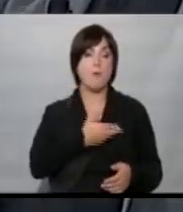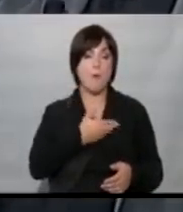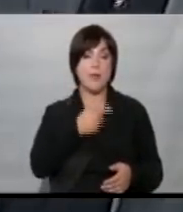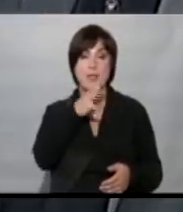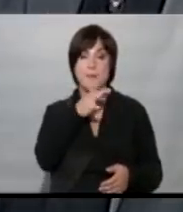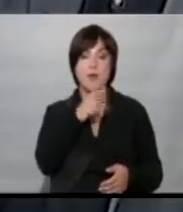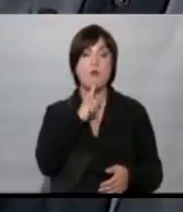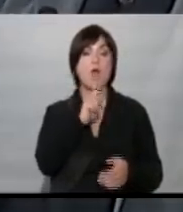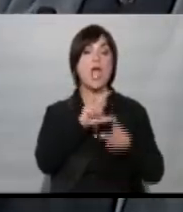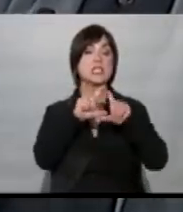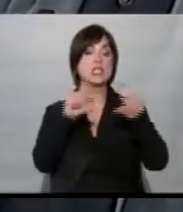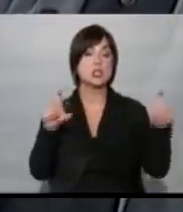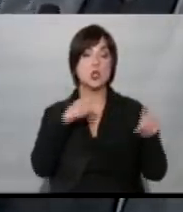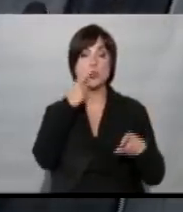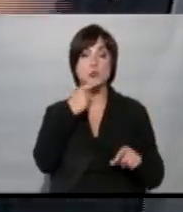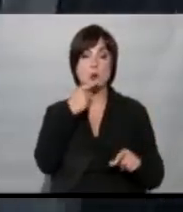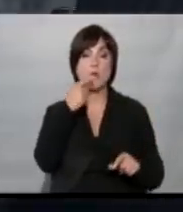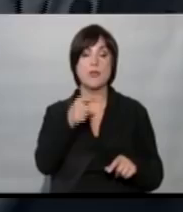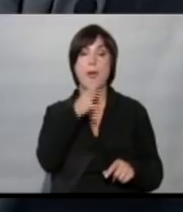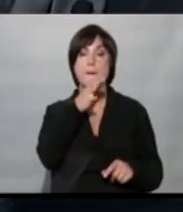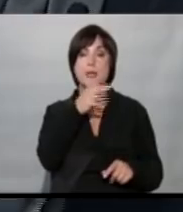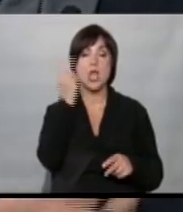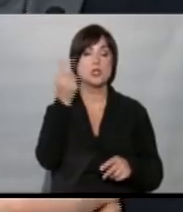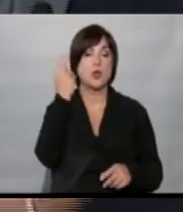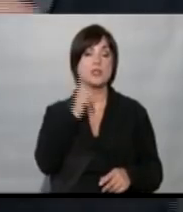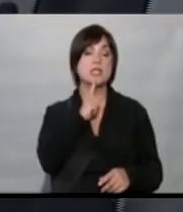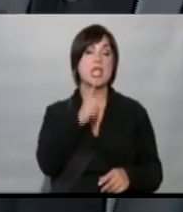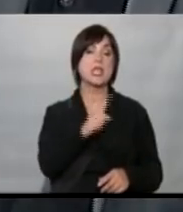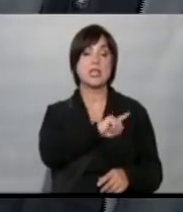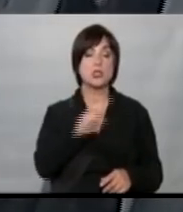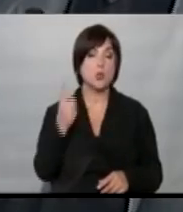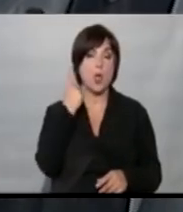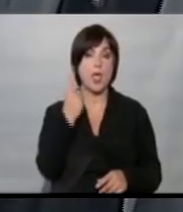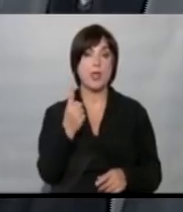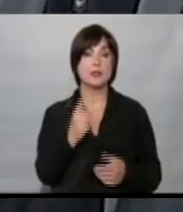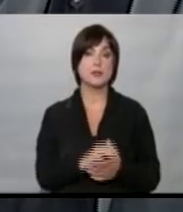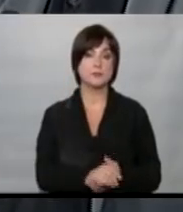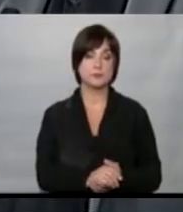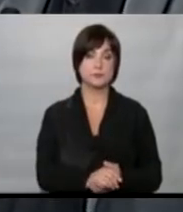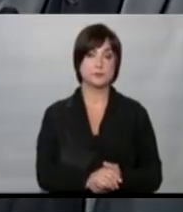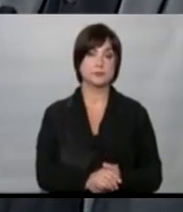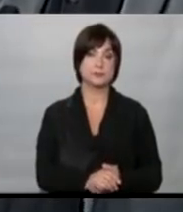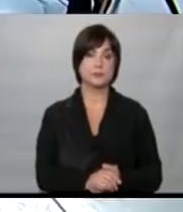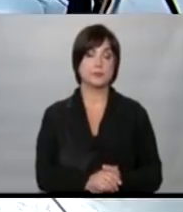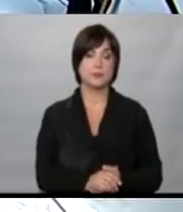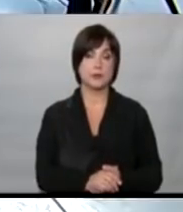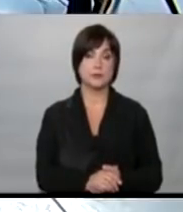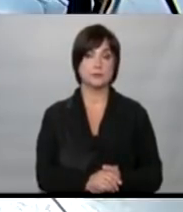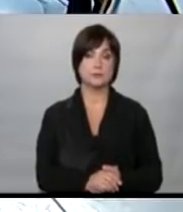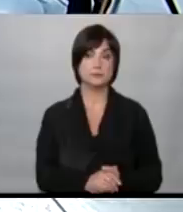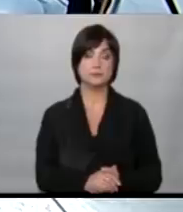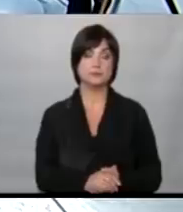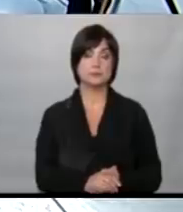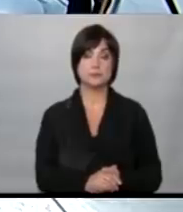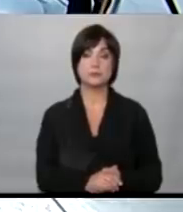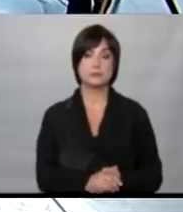македонски. Која институција на тој македонски словенски јазик. Ниту една. А не е системот и албанци. А не ли е словенски тој?